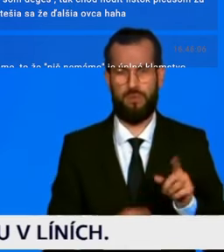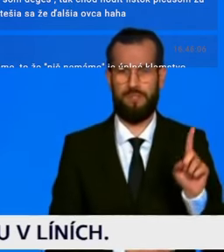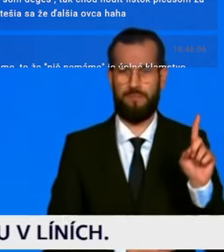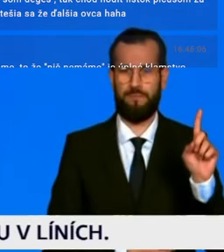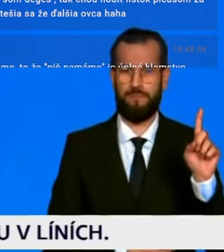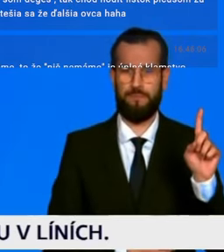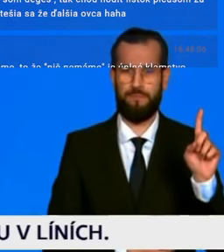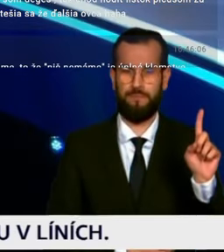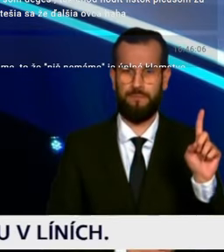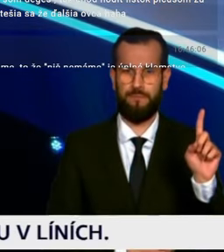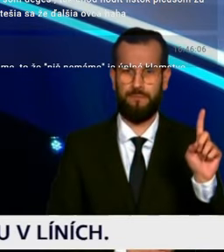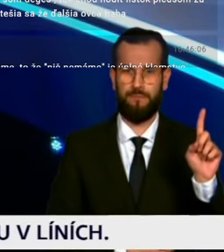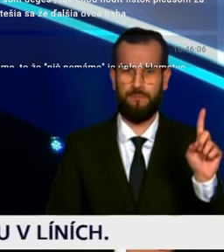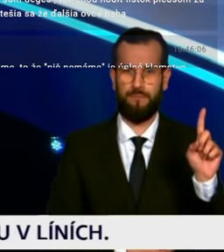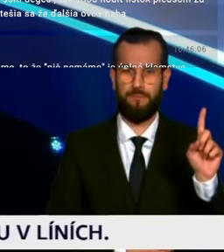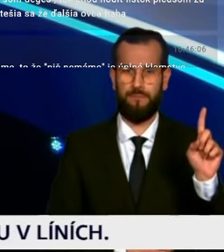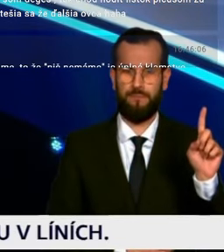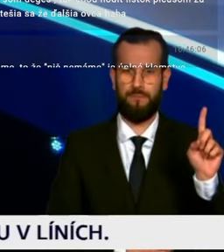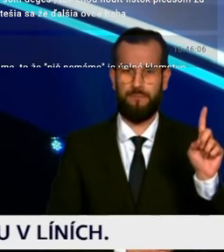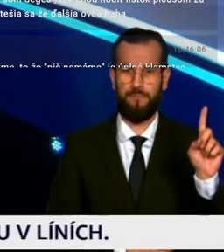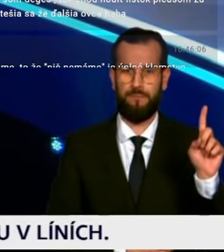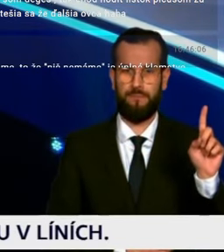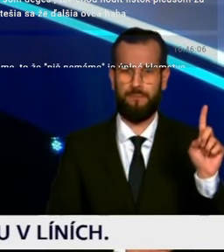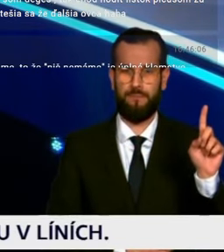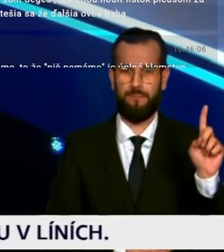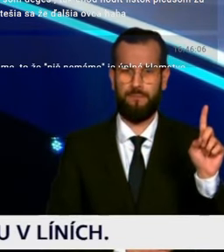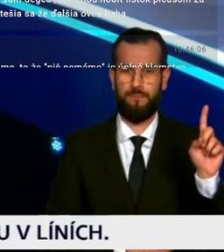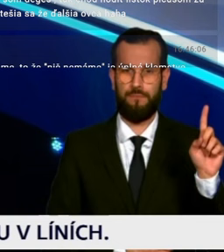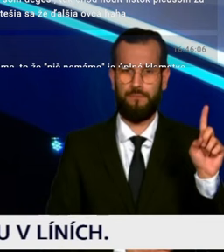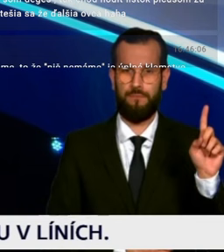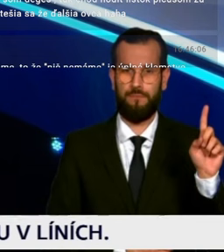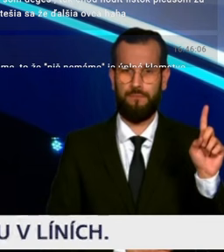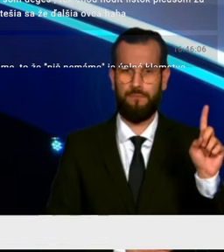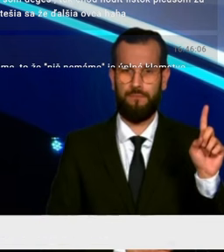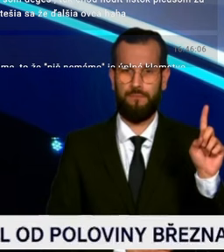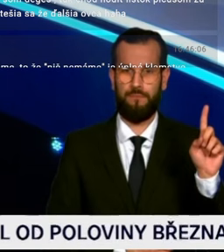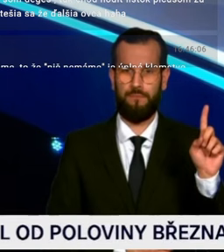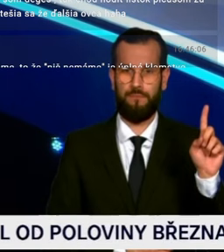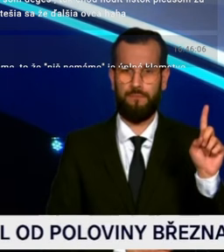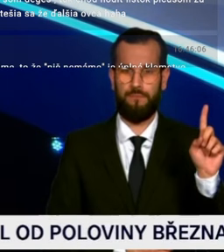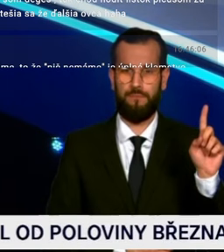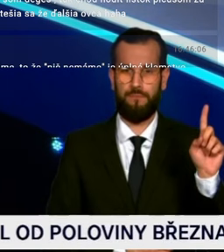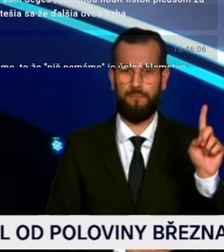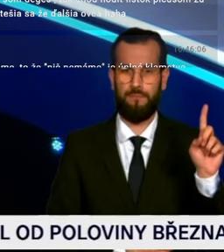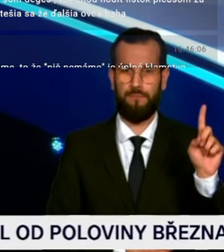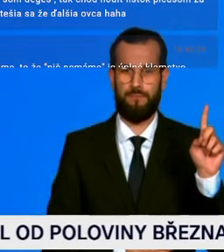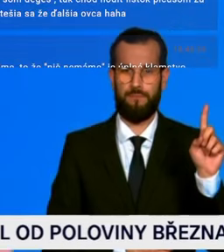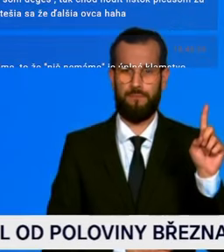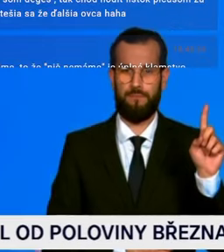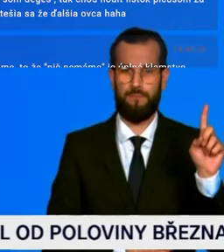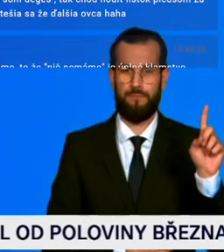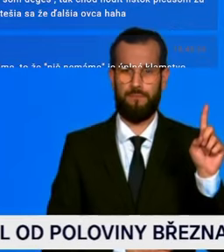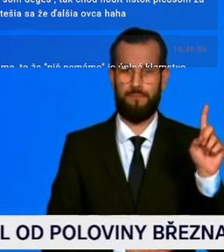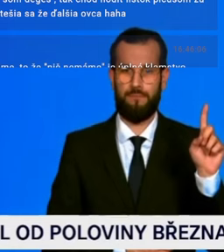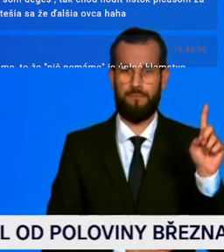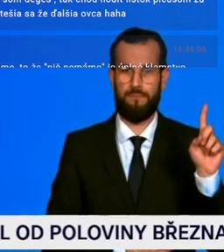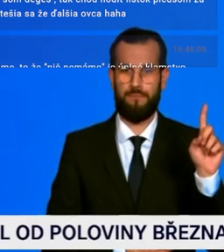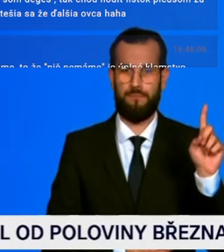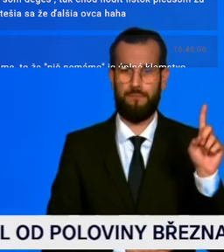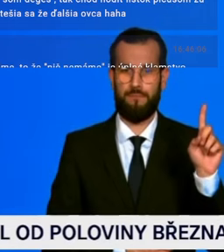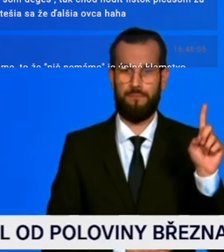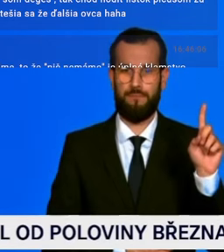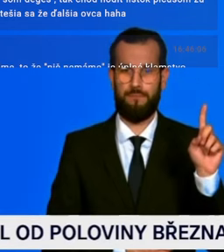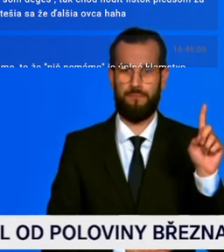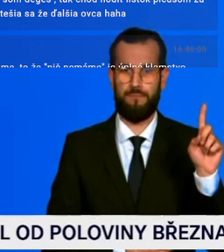váš argument na to čo hovoril pán Pellegrini že nemali by sme čím máme čím samozrejme samozrejme že máme čím Ale možno je stále